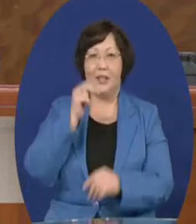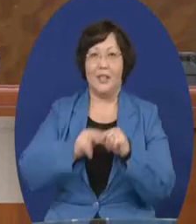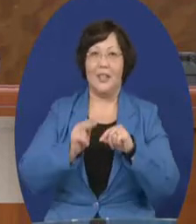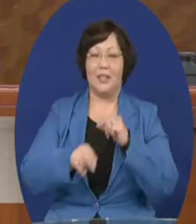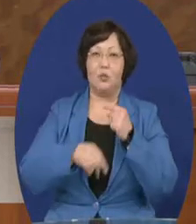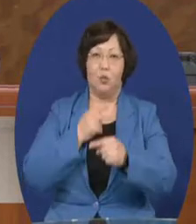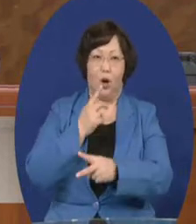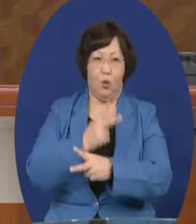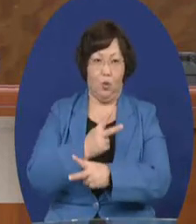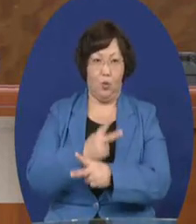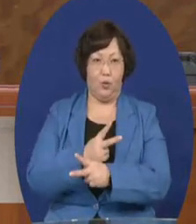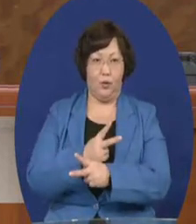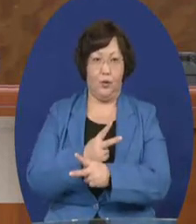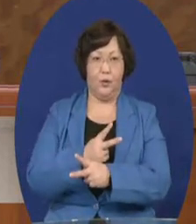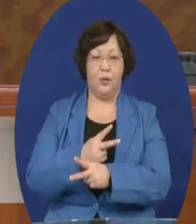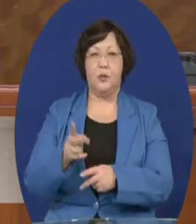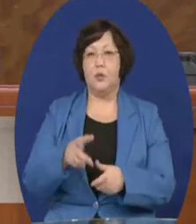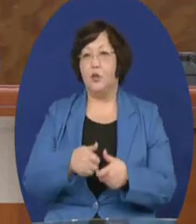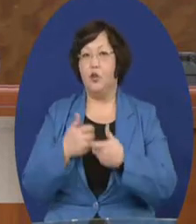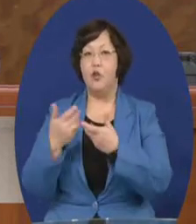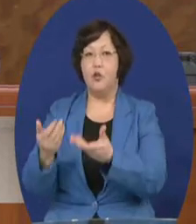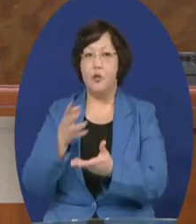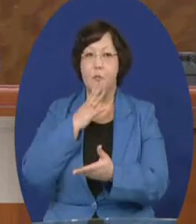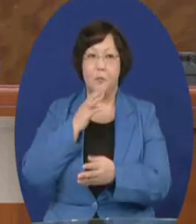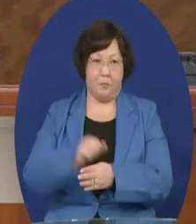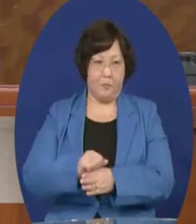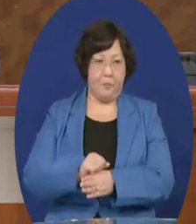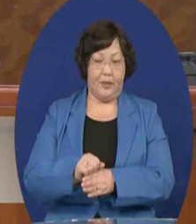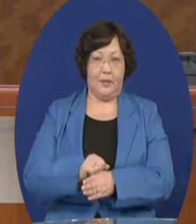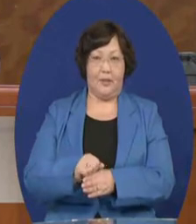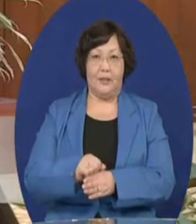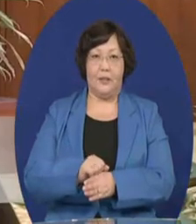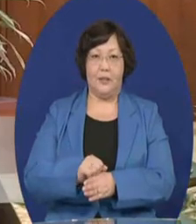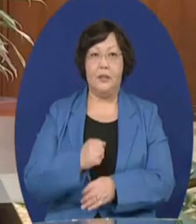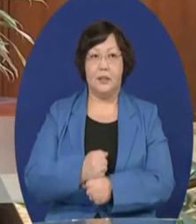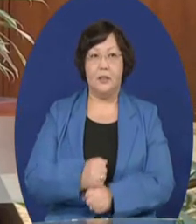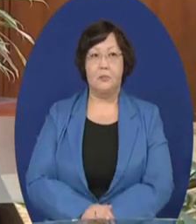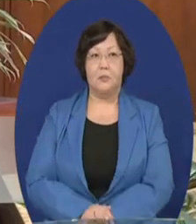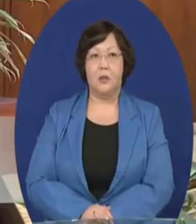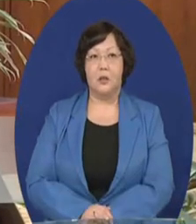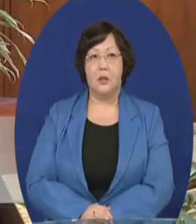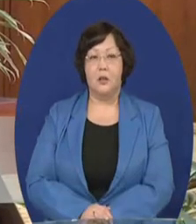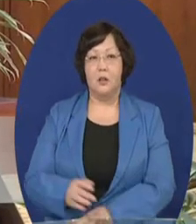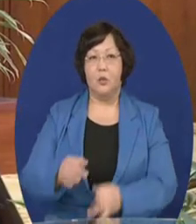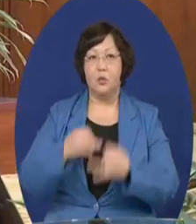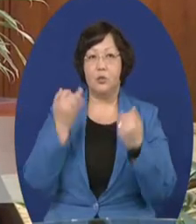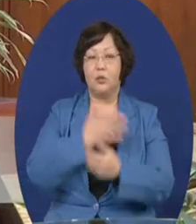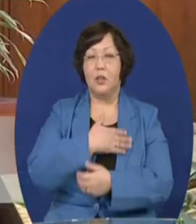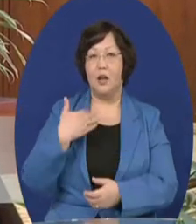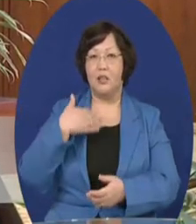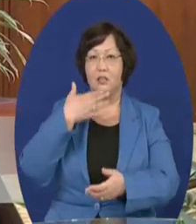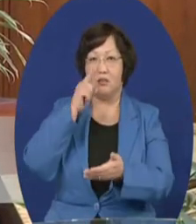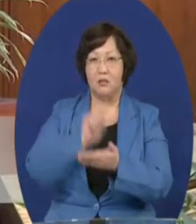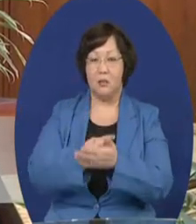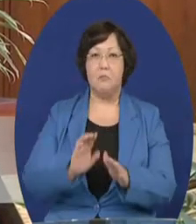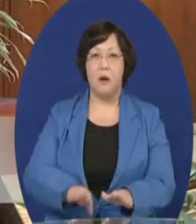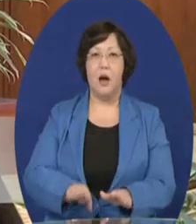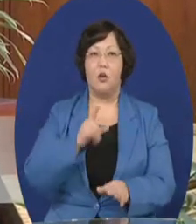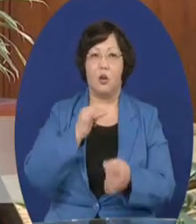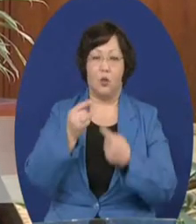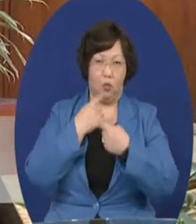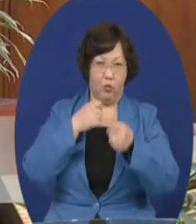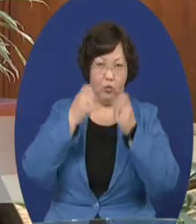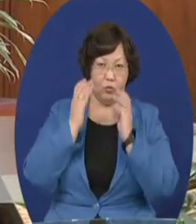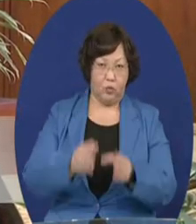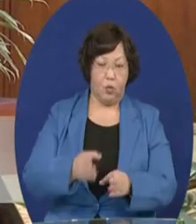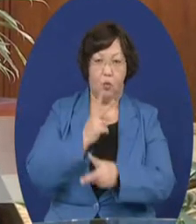шалгалтын тухай хуулийг бид нар бас өргөн барихаар одоо боловсруулалтын шатандаа явуулж байгаа. Улсын хурлын даргын захирамжаар болон байнгын хорооны